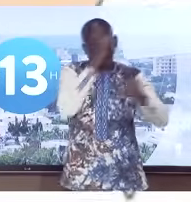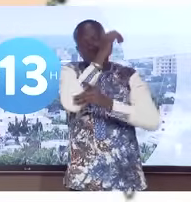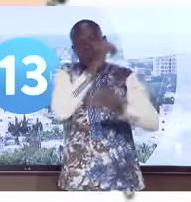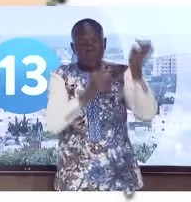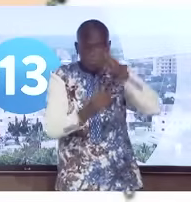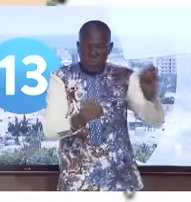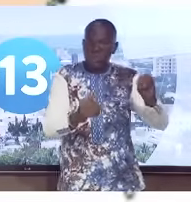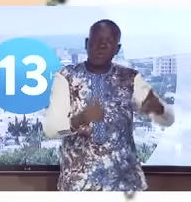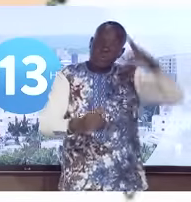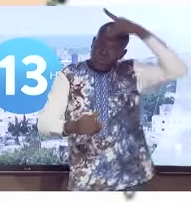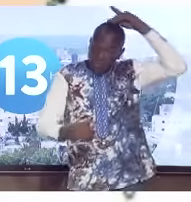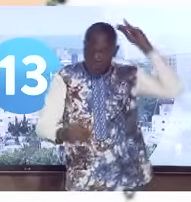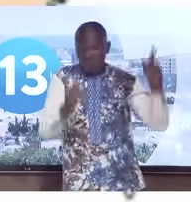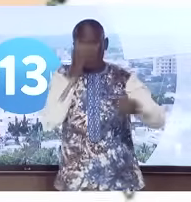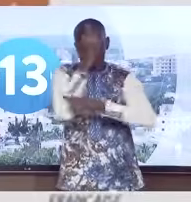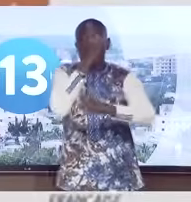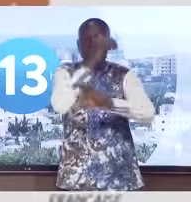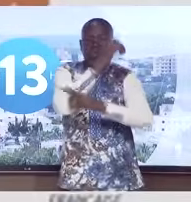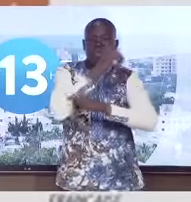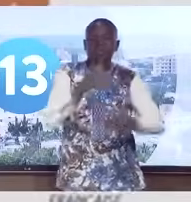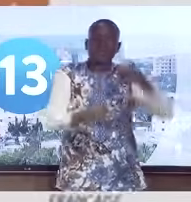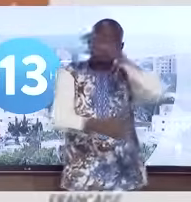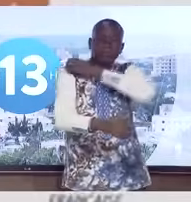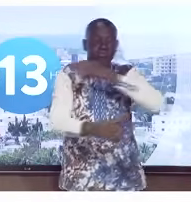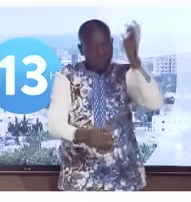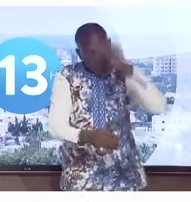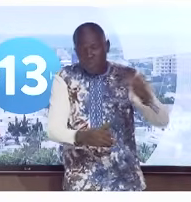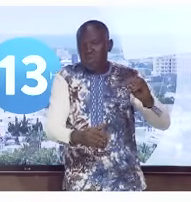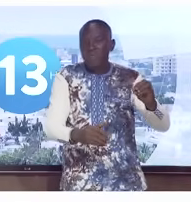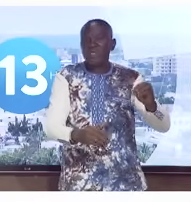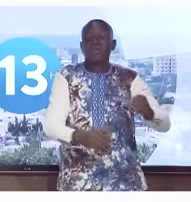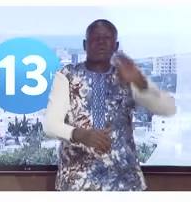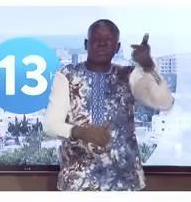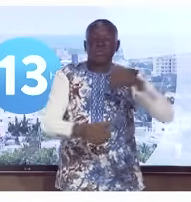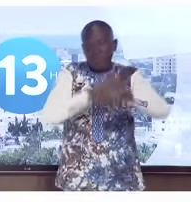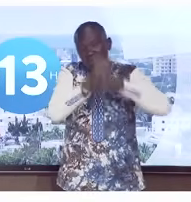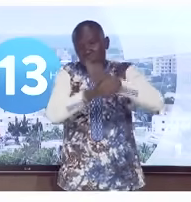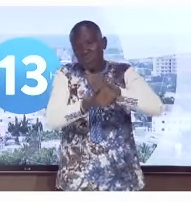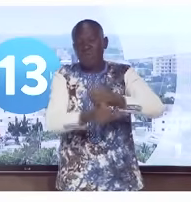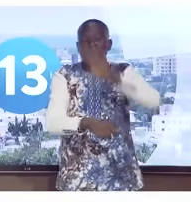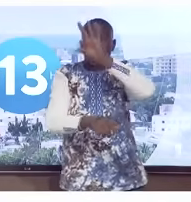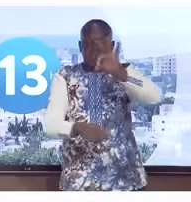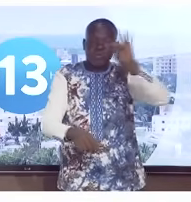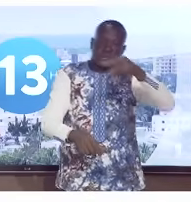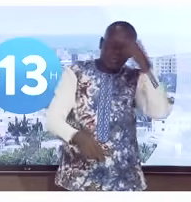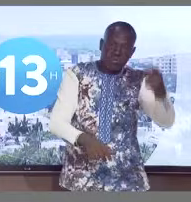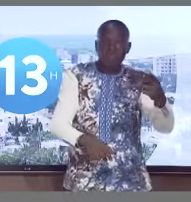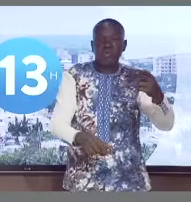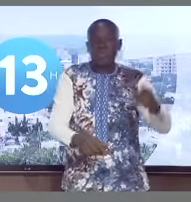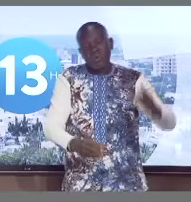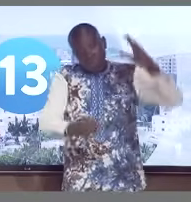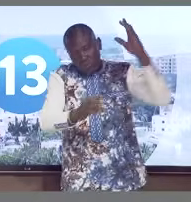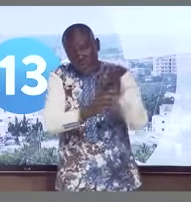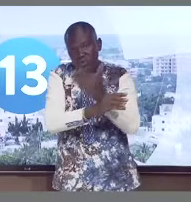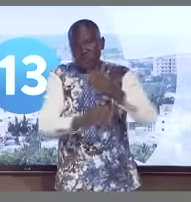Ouagadougou, Dori et Fadangourma, avec pour chef lieu Ouagadougou. 13 ans plus tard, soit en 1932, la Haute-Volta sera disloquée au